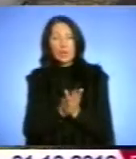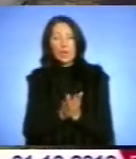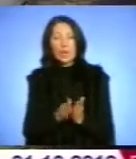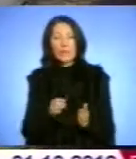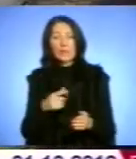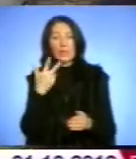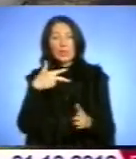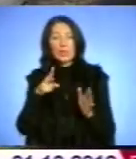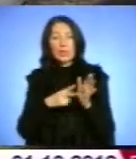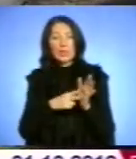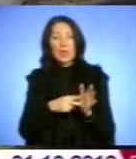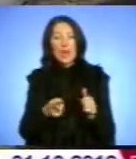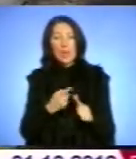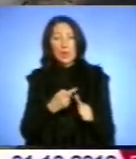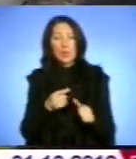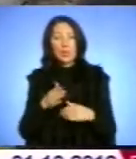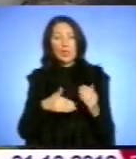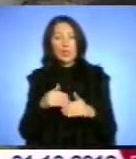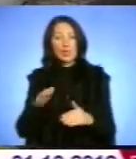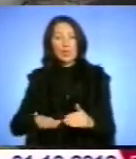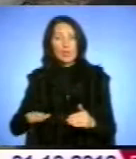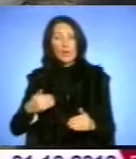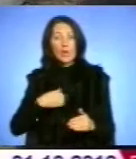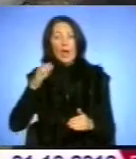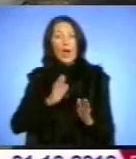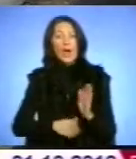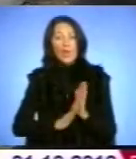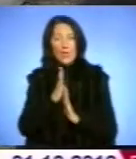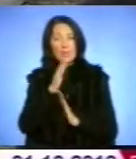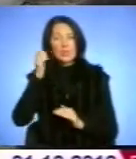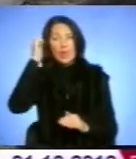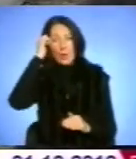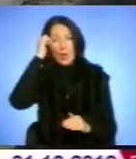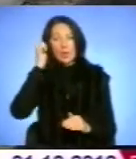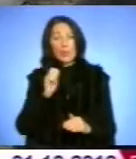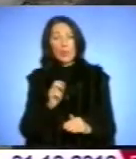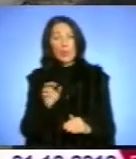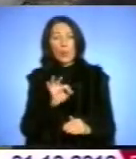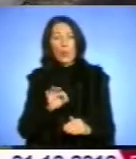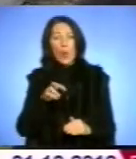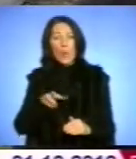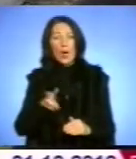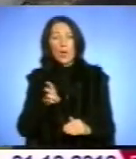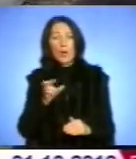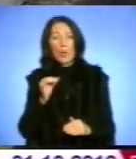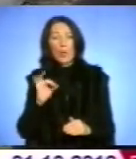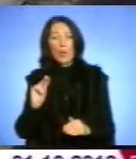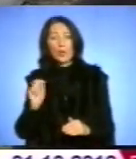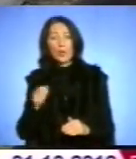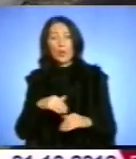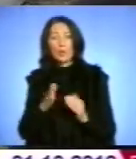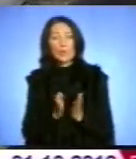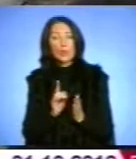з дитинства я виріс на пам'яті про Михайла Бойчука, хоча, як то кажуть, взагалі про це не говорили. Вдома в нас